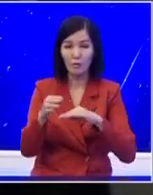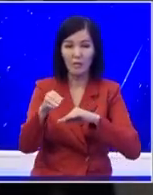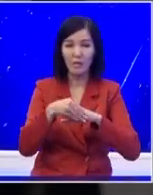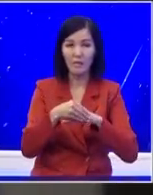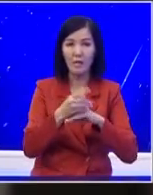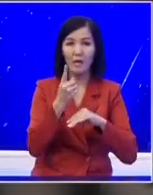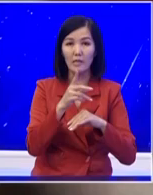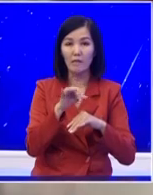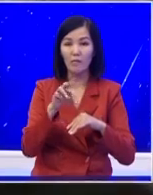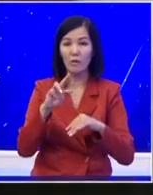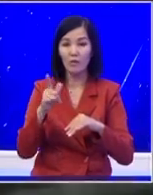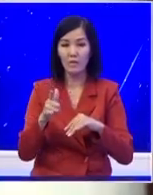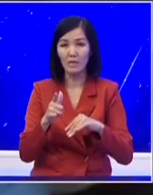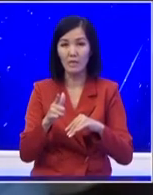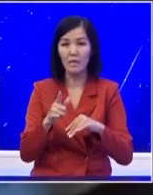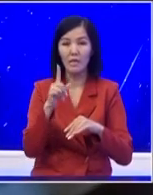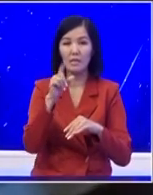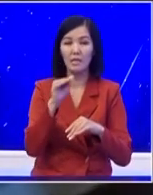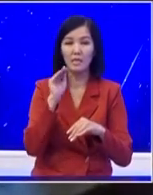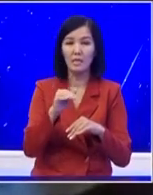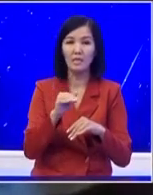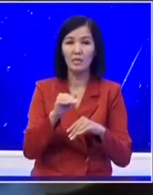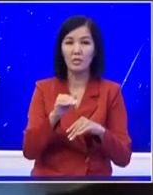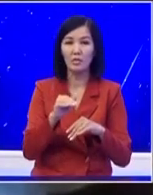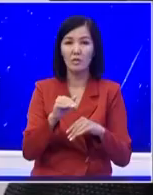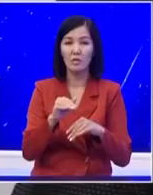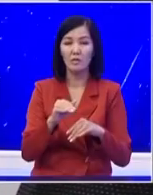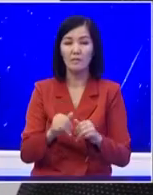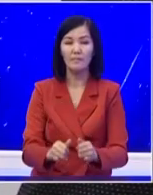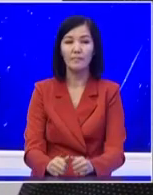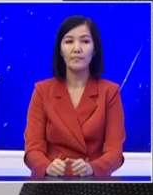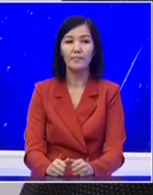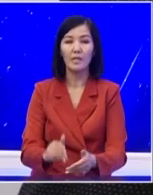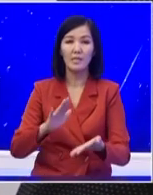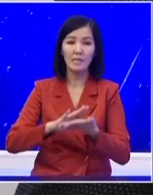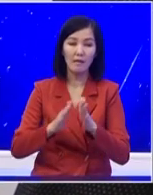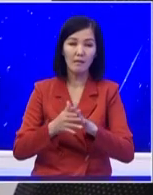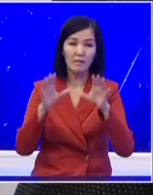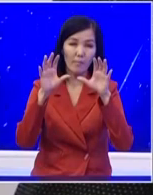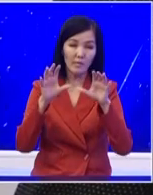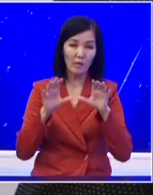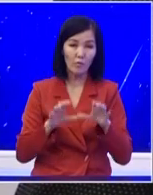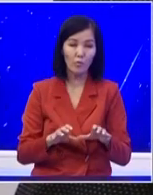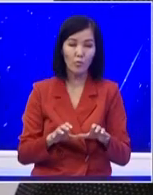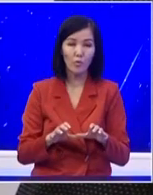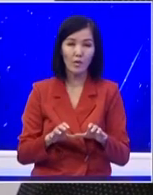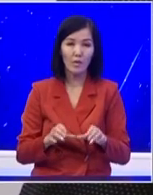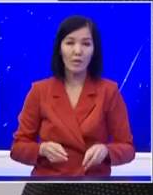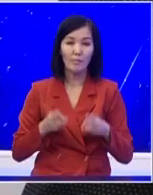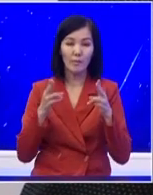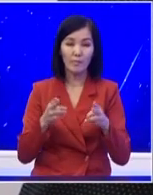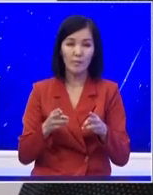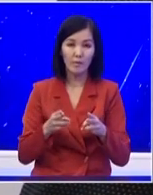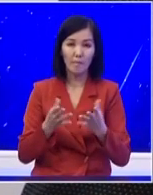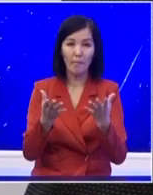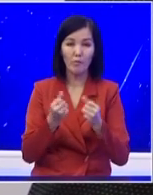размере 1 миллиона тенге и 100 тысяч тенге соответственно. Согласно статье 366 Уголовного кодекса Республики Казахстан, то